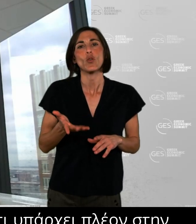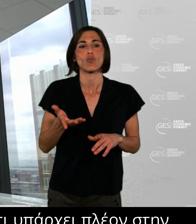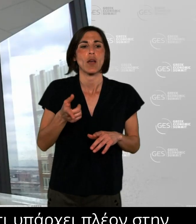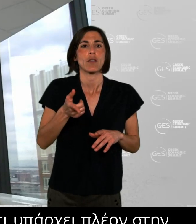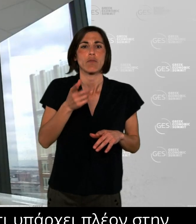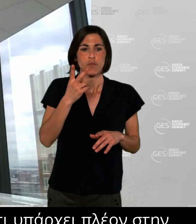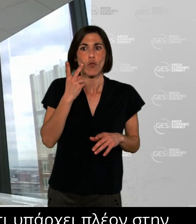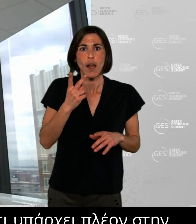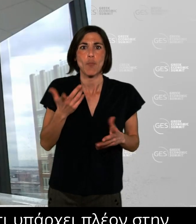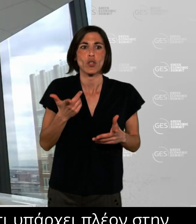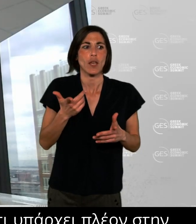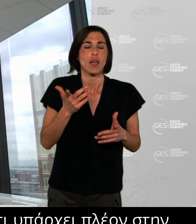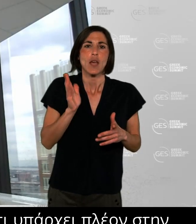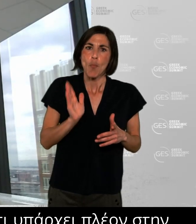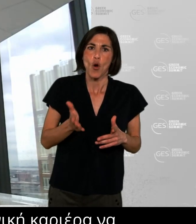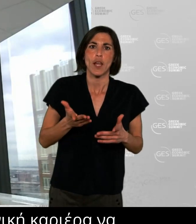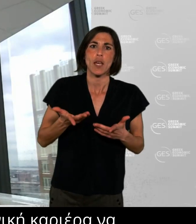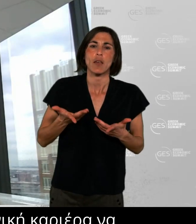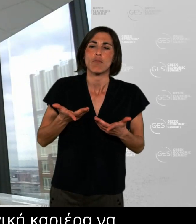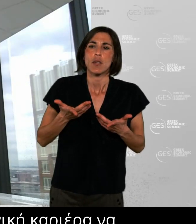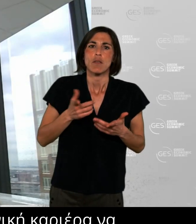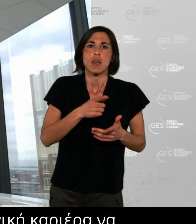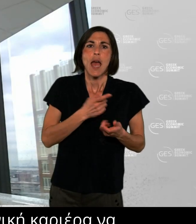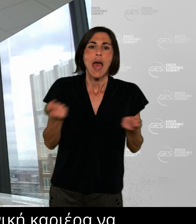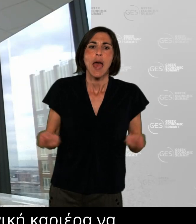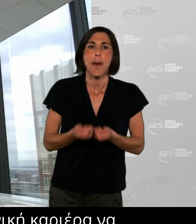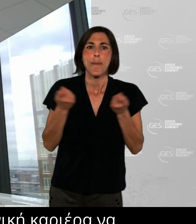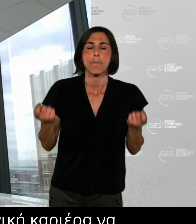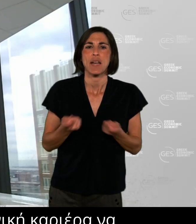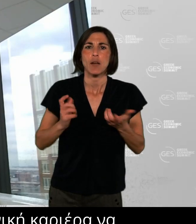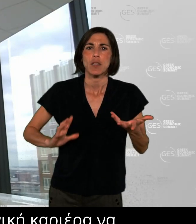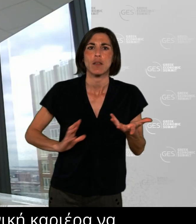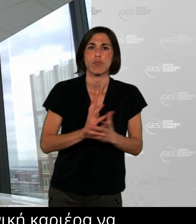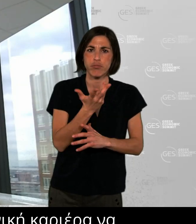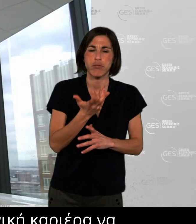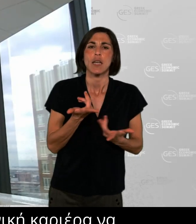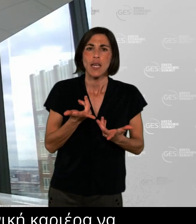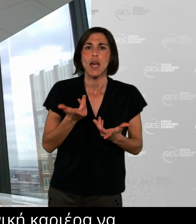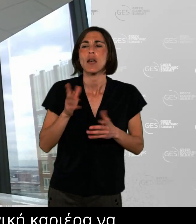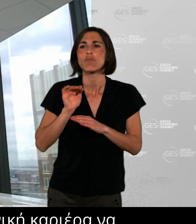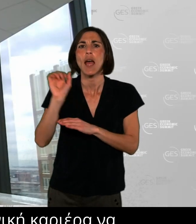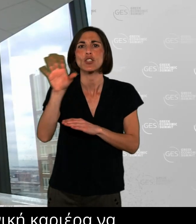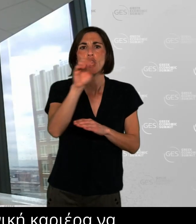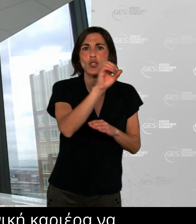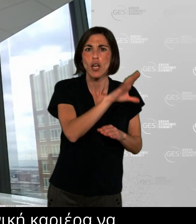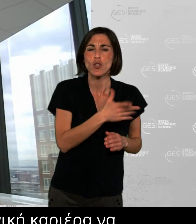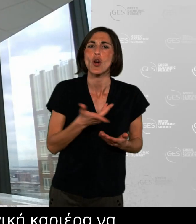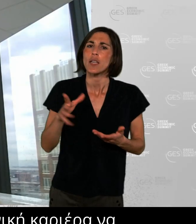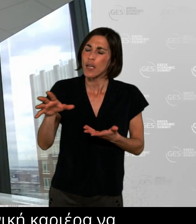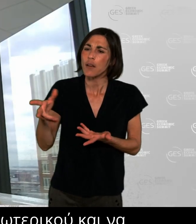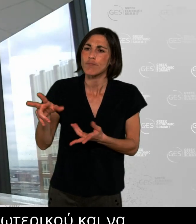με ισότιμους οργανισμούς του εξωτερικού και να δημιουργήσει πλούτο και από τη χώρα μας. Ευχαριστώ. Σας